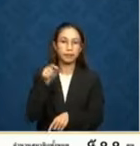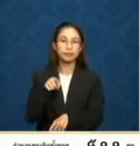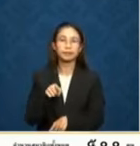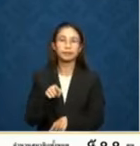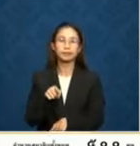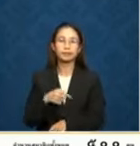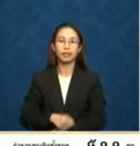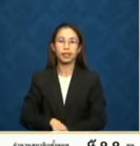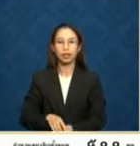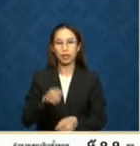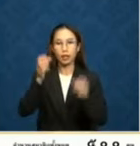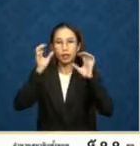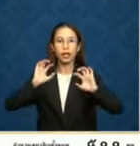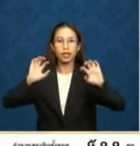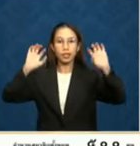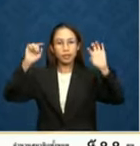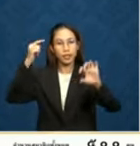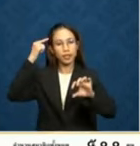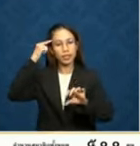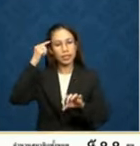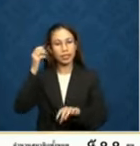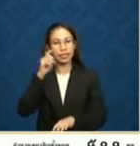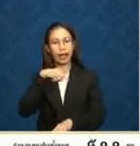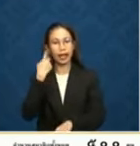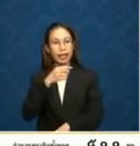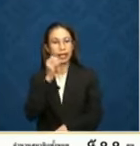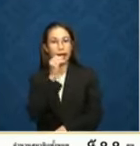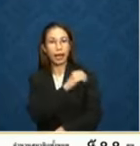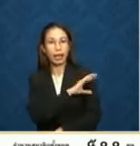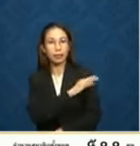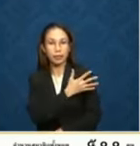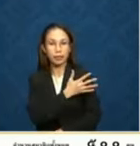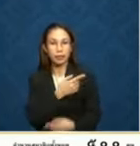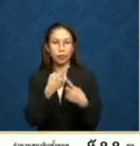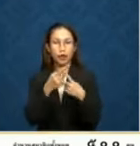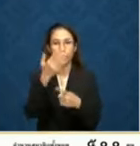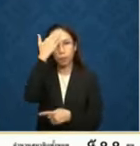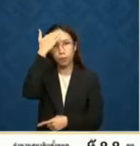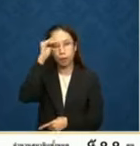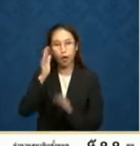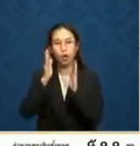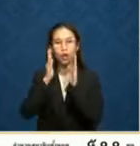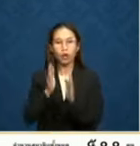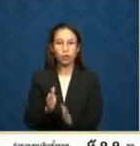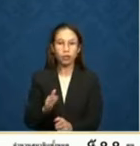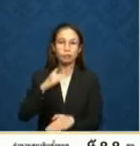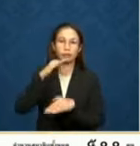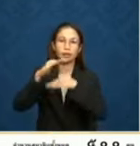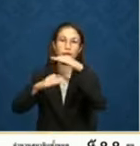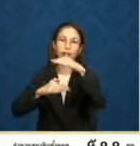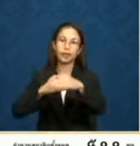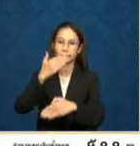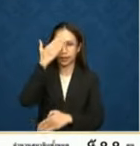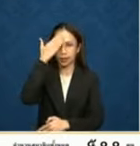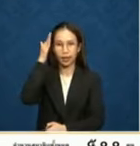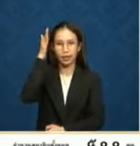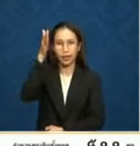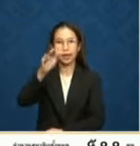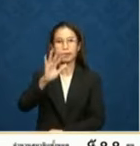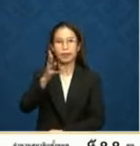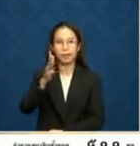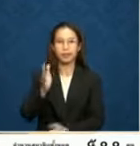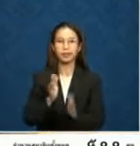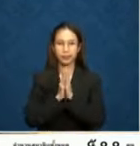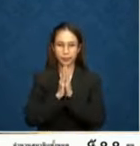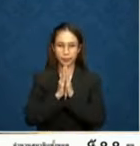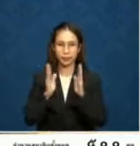ครับวารัฐบาลนี้จะไม่ทิ้ใครไข้หลงแน่นอนเพรมันจะไม่มใครที่ได้ก้าวไปขางหน้าเลยมแต่คนเดียวขอบุใป